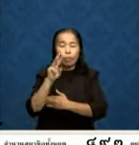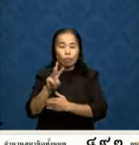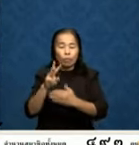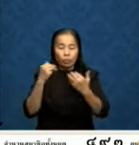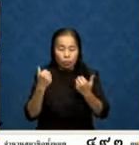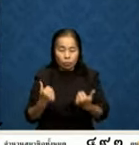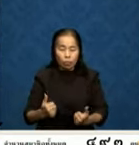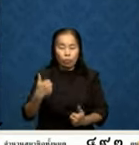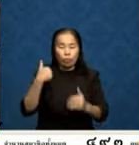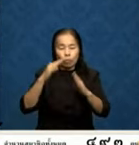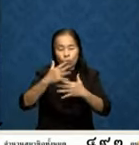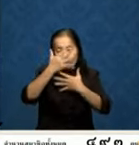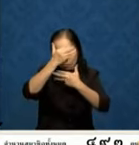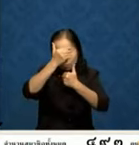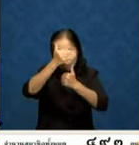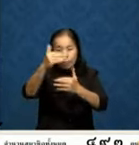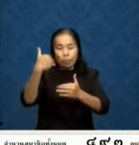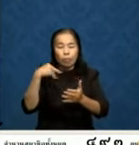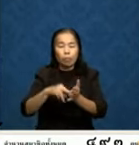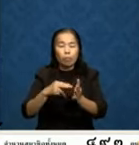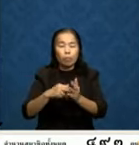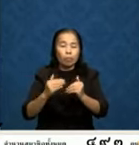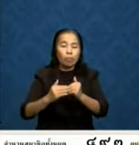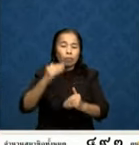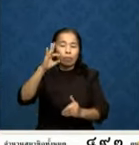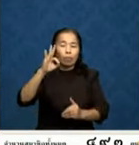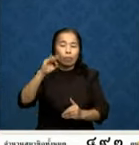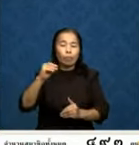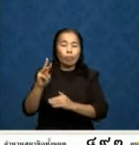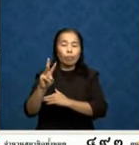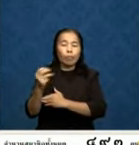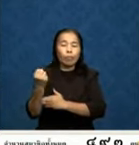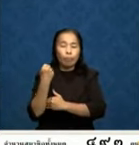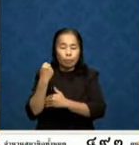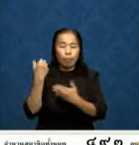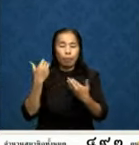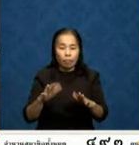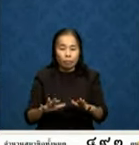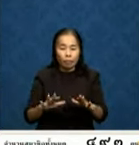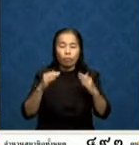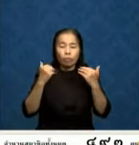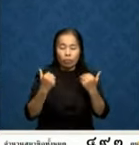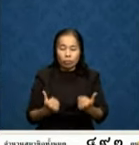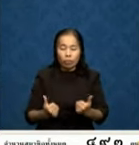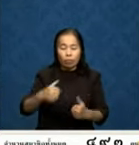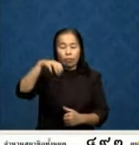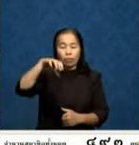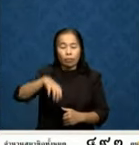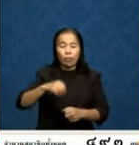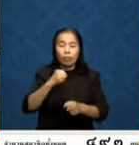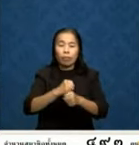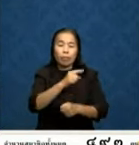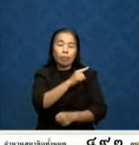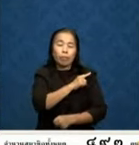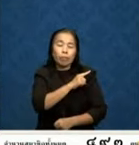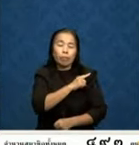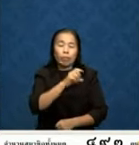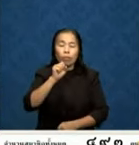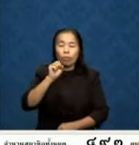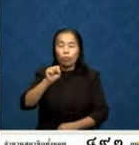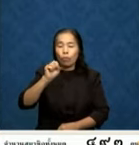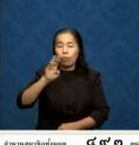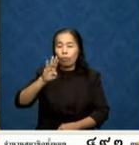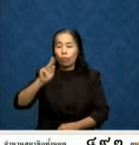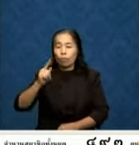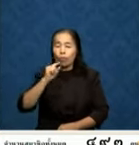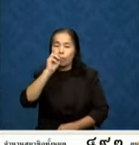ที่ให้ความสนใจจนเกิน90เมกะวัตต์ไปแล้วนะครับซึ่งในปัจจุบันทางสำนักงานกกพ.ก็ได้มีการแจ้งเรื่องนี้ไปที่ทางก